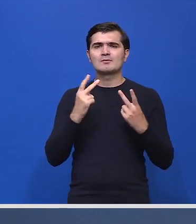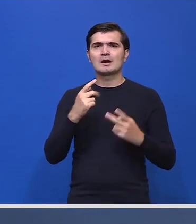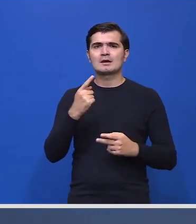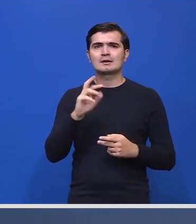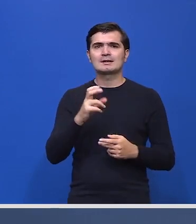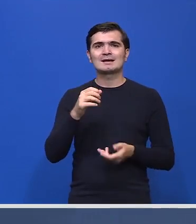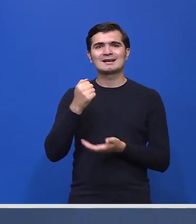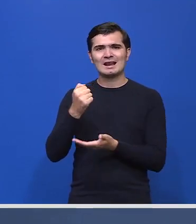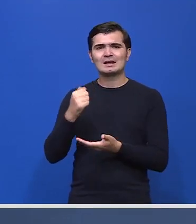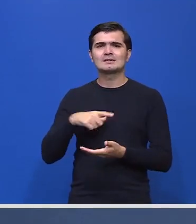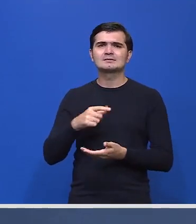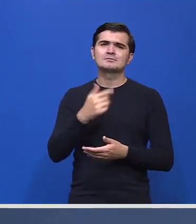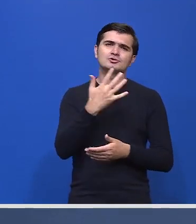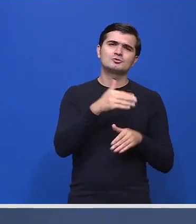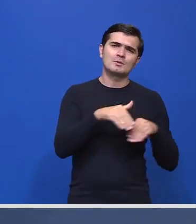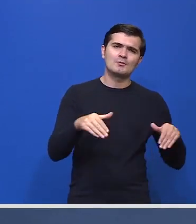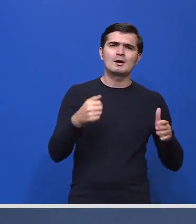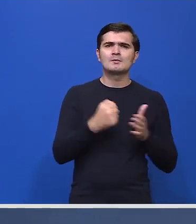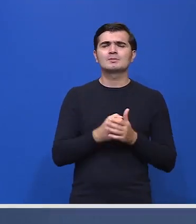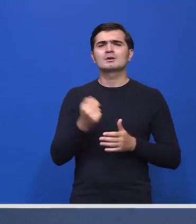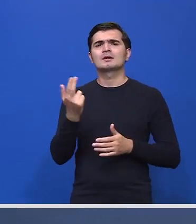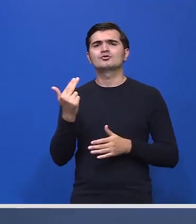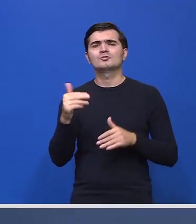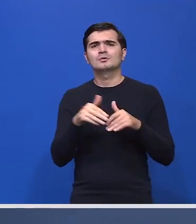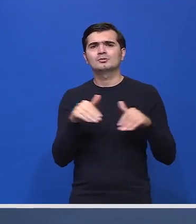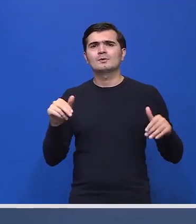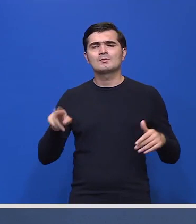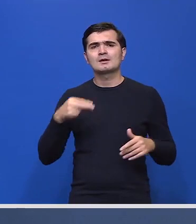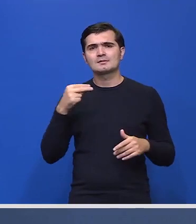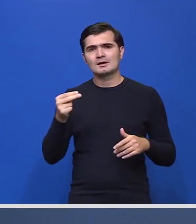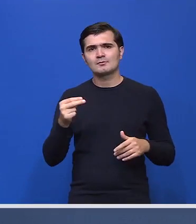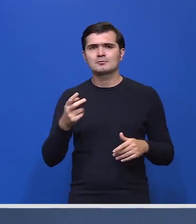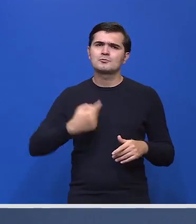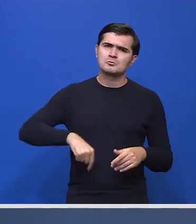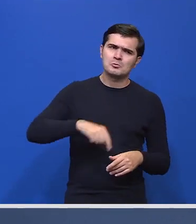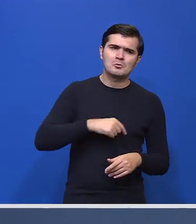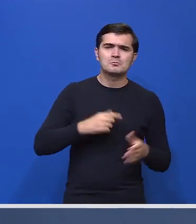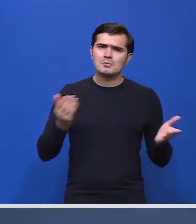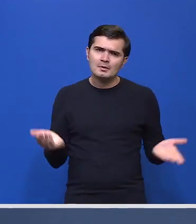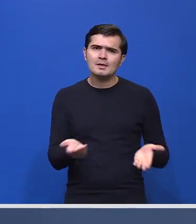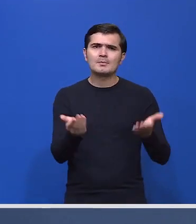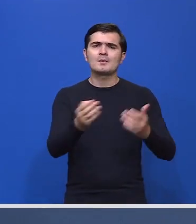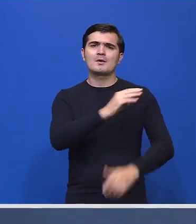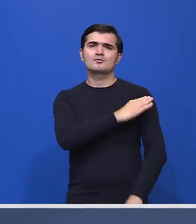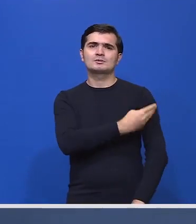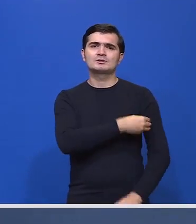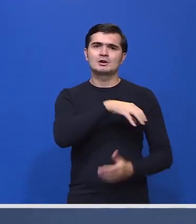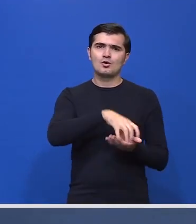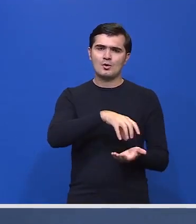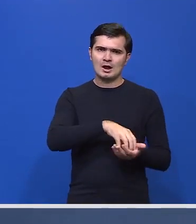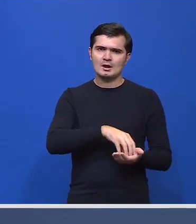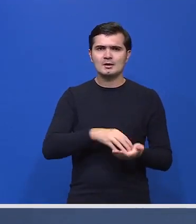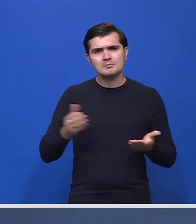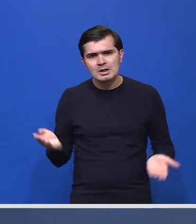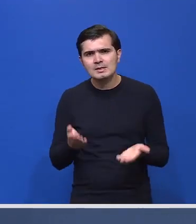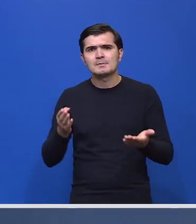este între 5 milioane de euro și 15 milioane de euro. Îndemnăm autoritățile publice locale,